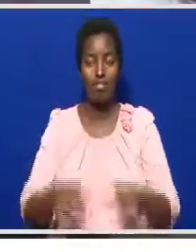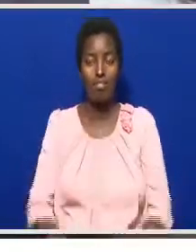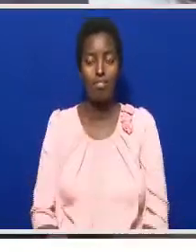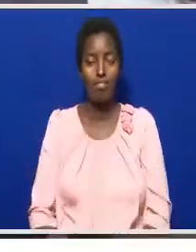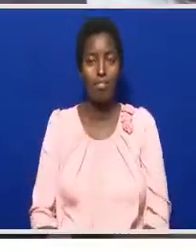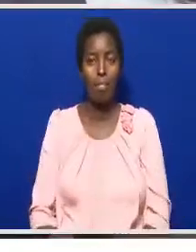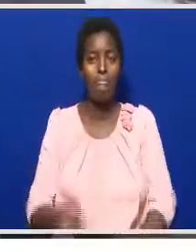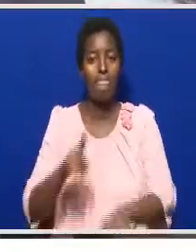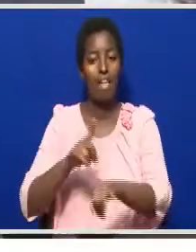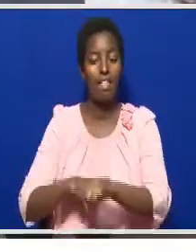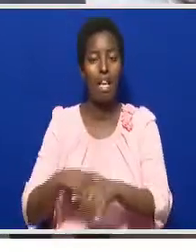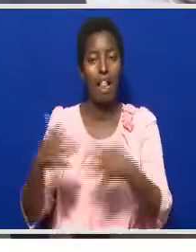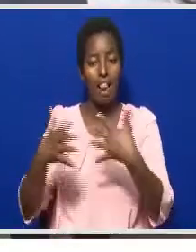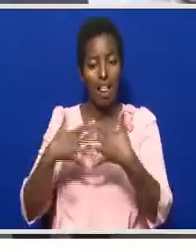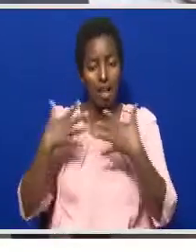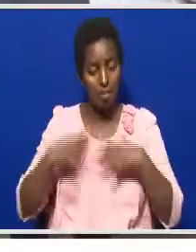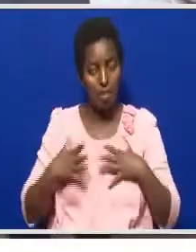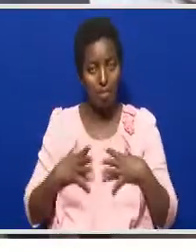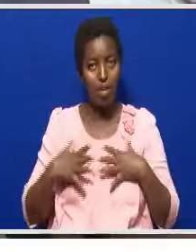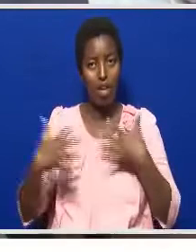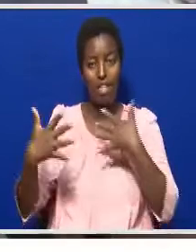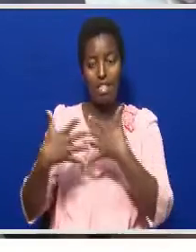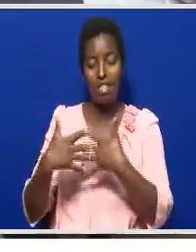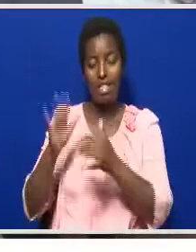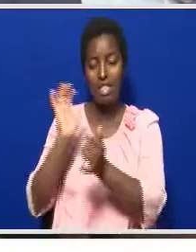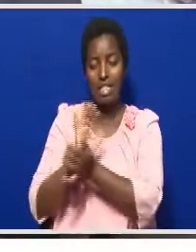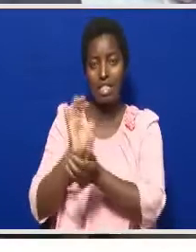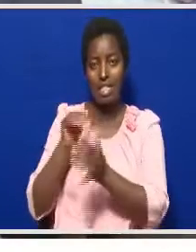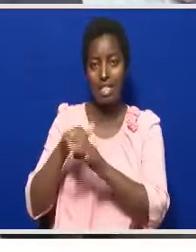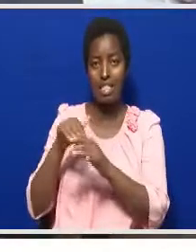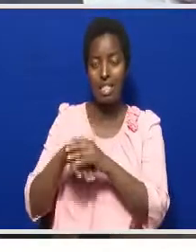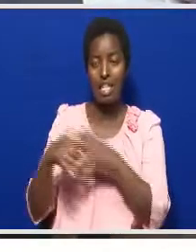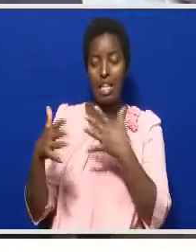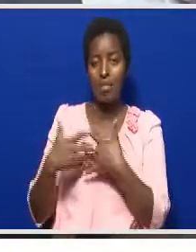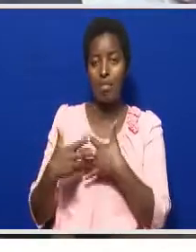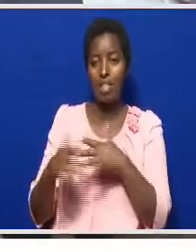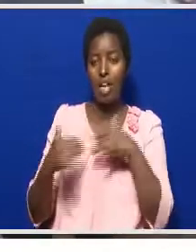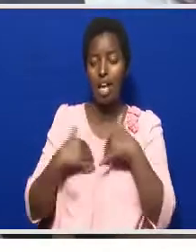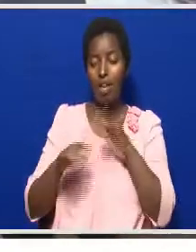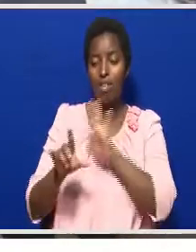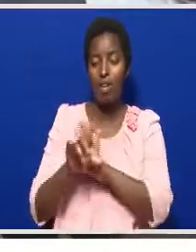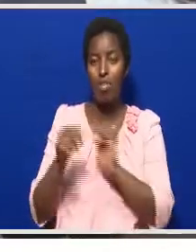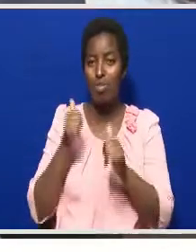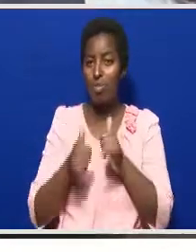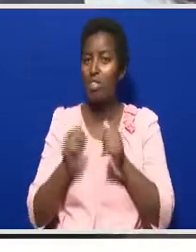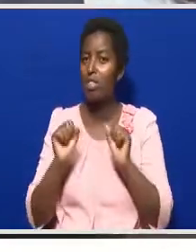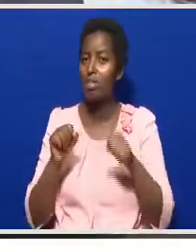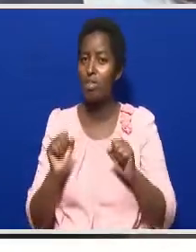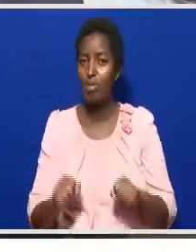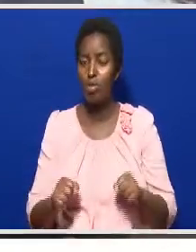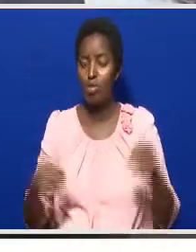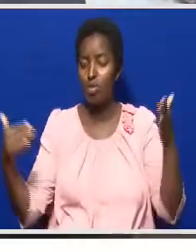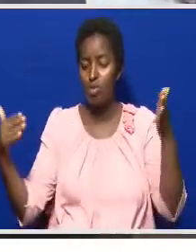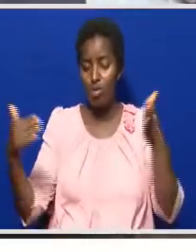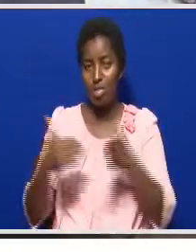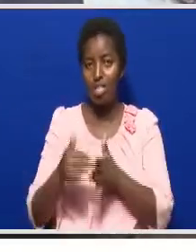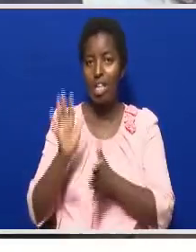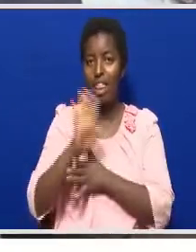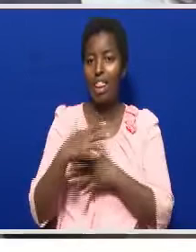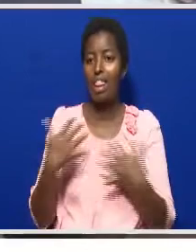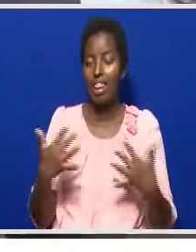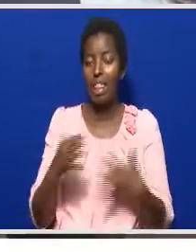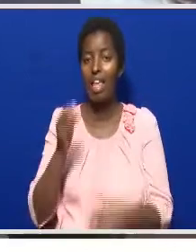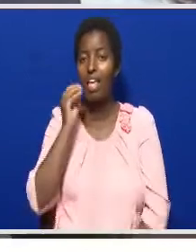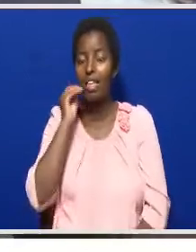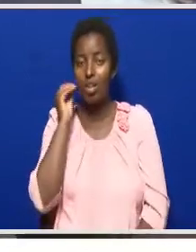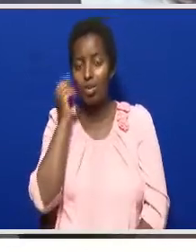Wakati wafungwa, mtu anapokuwa amefungwa, kuwe na sheria ambayo ingeweza kudhibiti mali zao kule